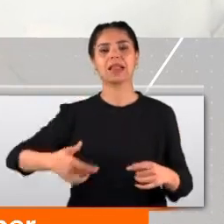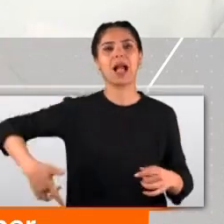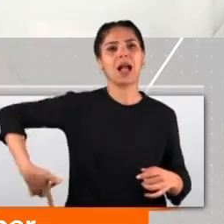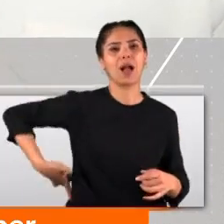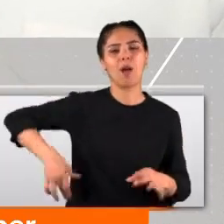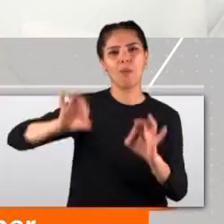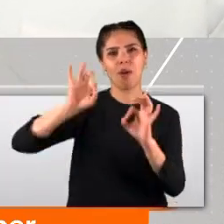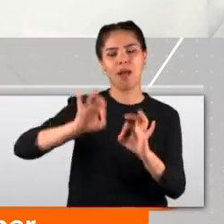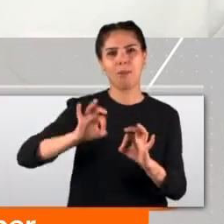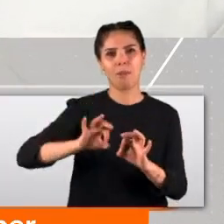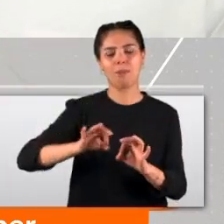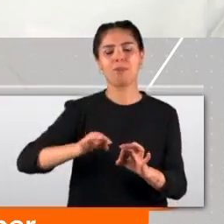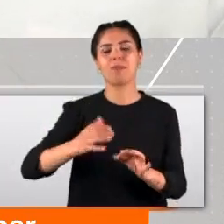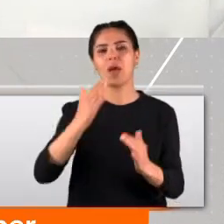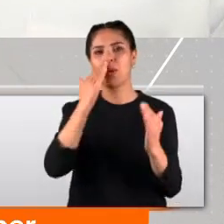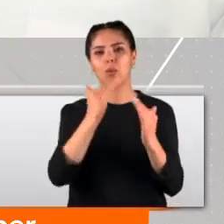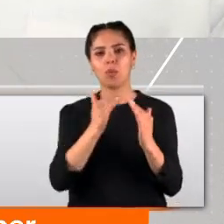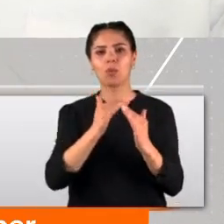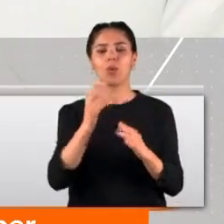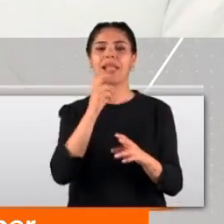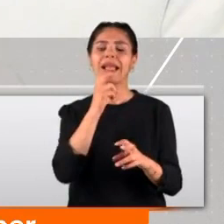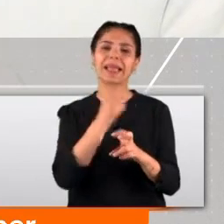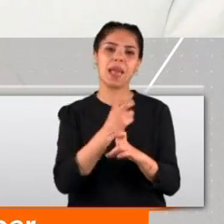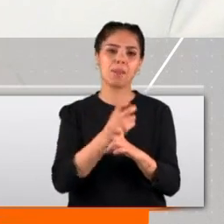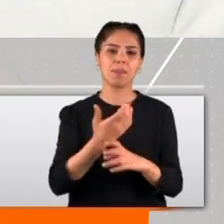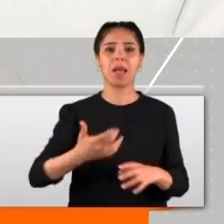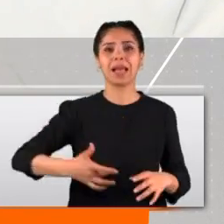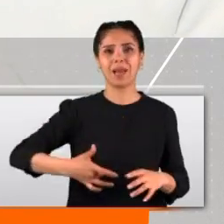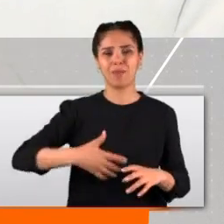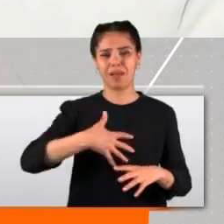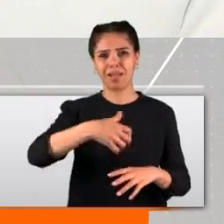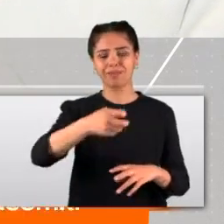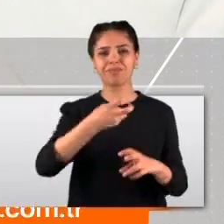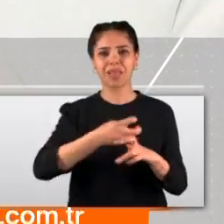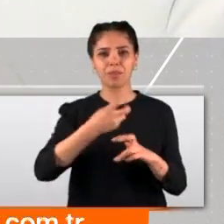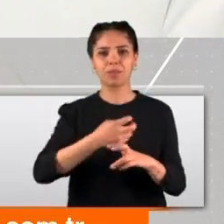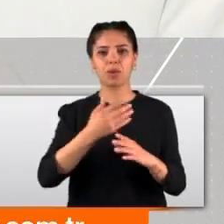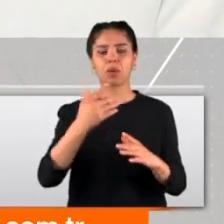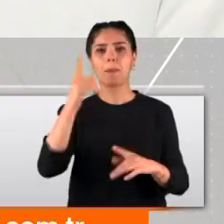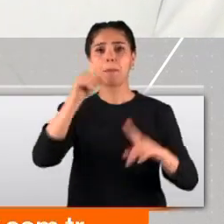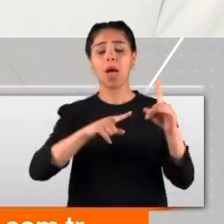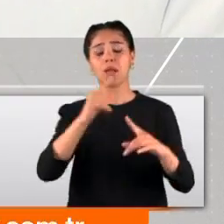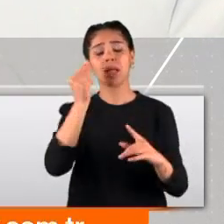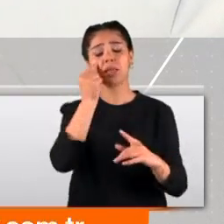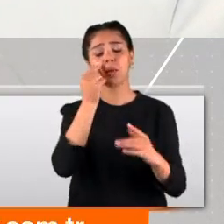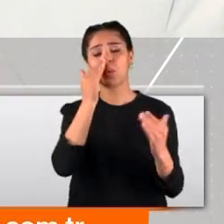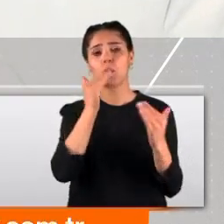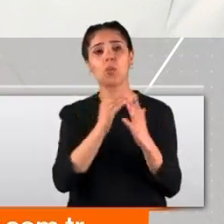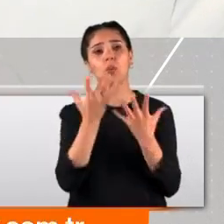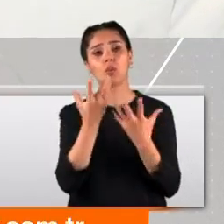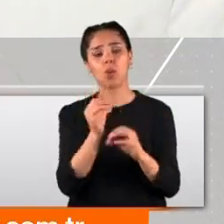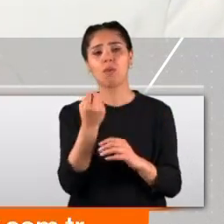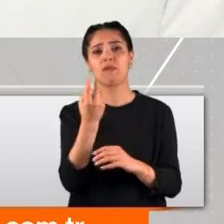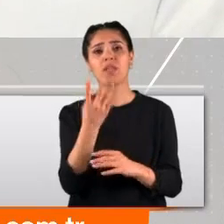kullanıyorduk renk sentetik bazı dokuyu materyaller kullanıyoruz ya kaburga dana aldığımız kıkırdaklarda bile doku uyumsuzluk ve enfeksiyon anda yüksek